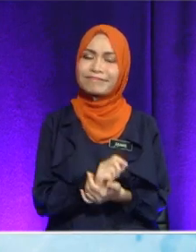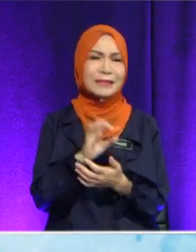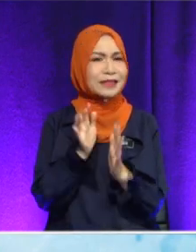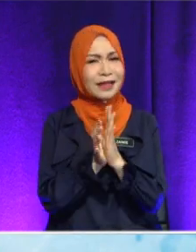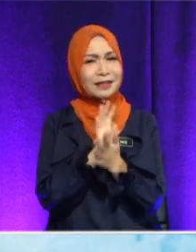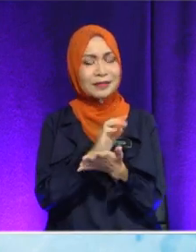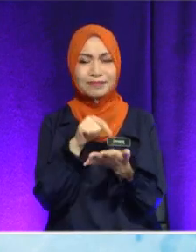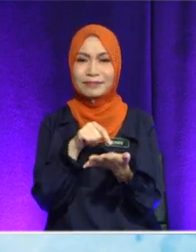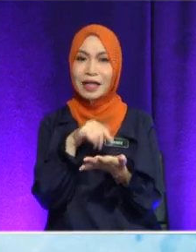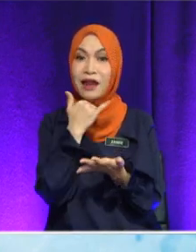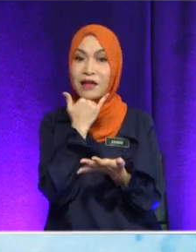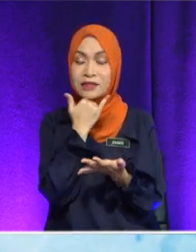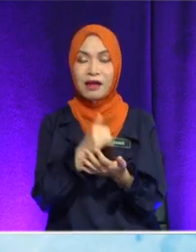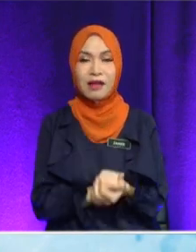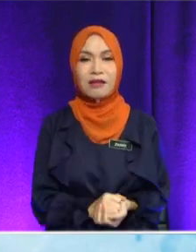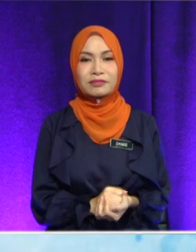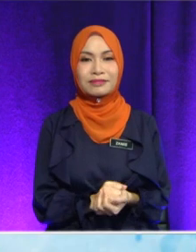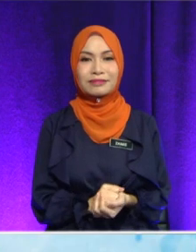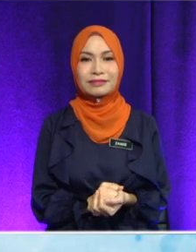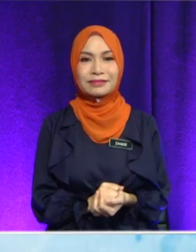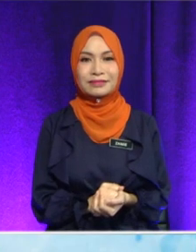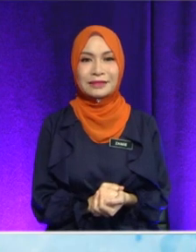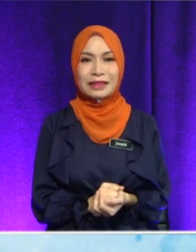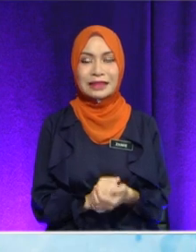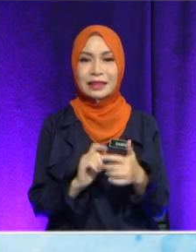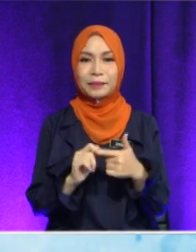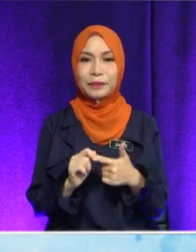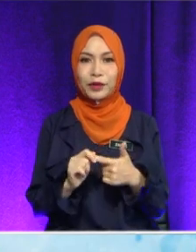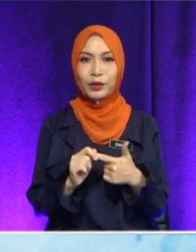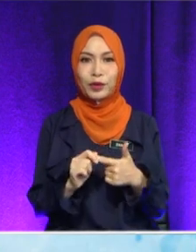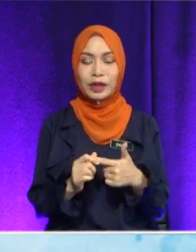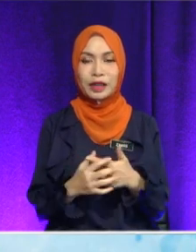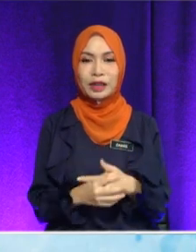dengan lukisannya yang cukup terkenal yang masih kecil